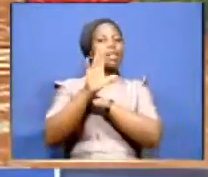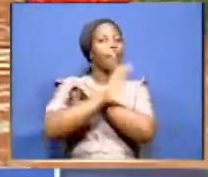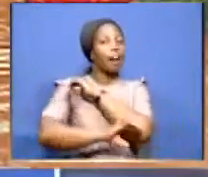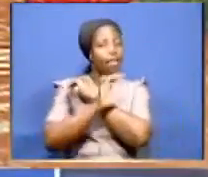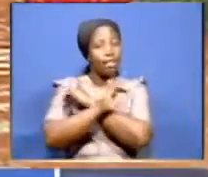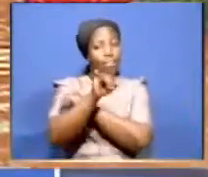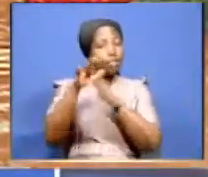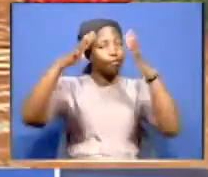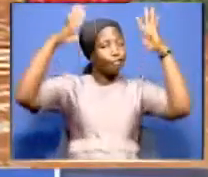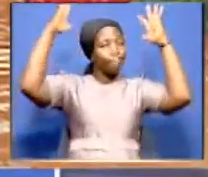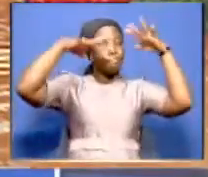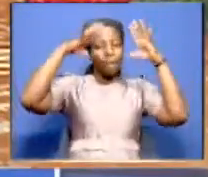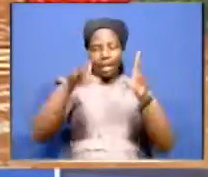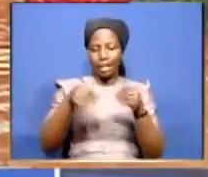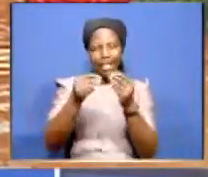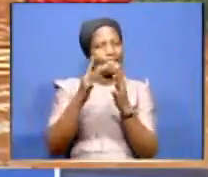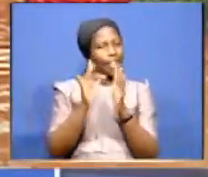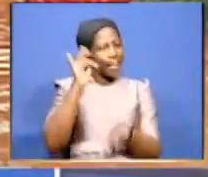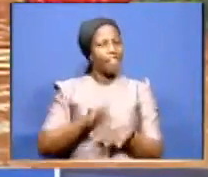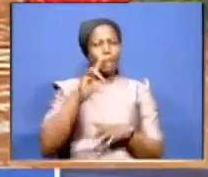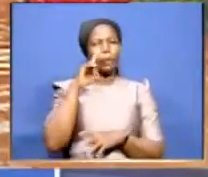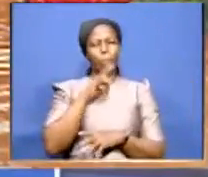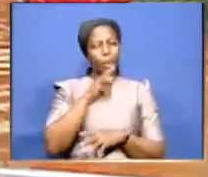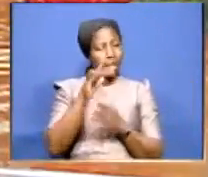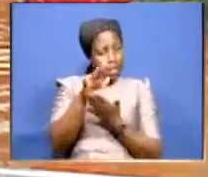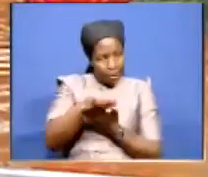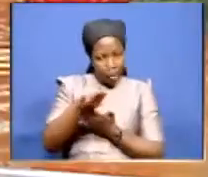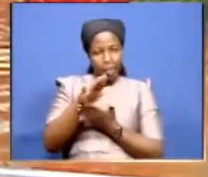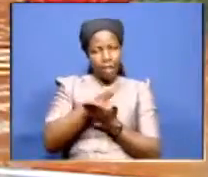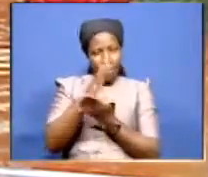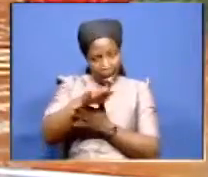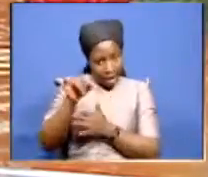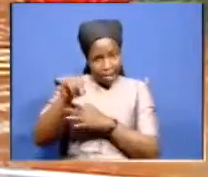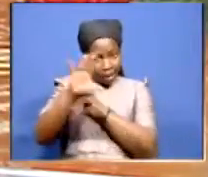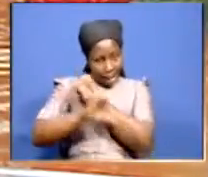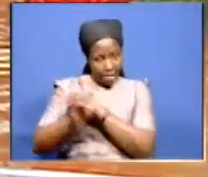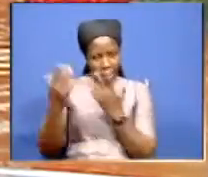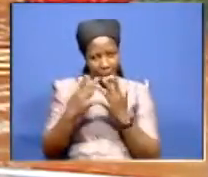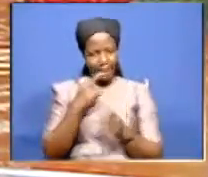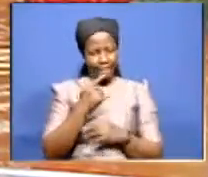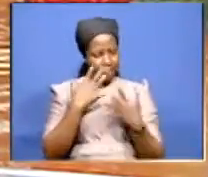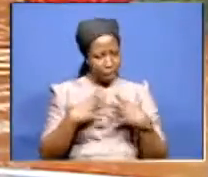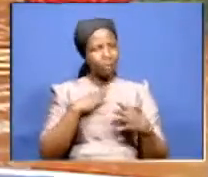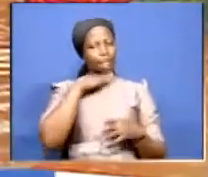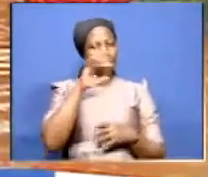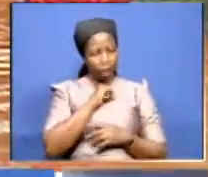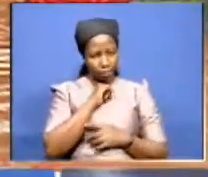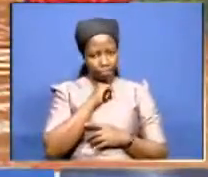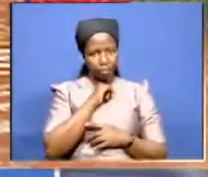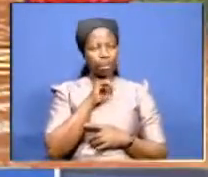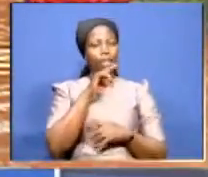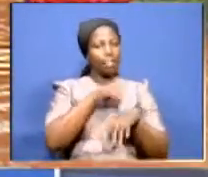hiyo imesababisha madhara makubwa katika baadhi ya sehemu za nchi hii, huku mamia ya watu wakifariki. Akiongea alipozuru